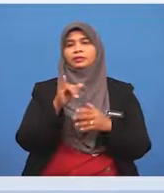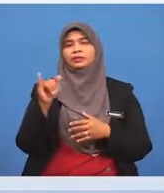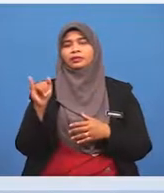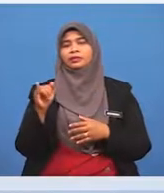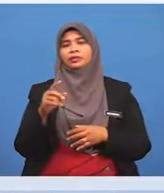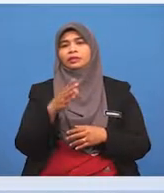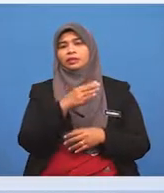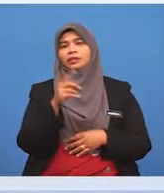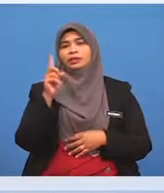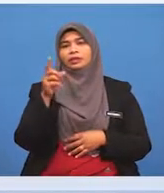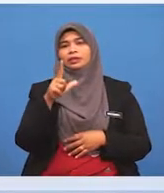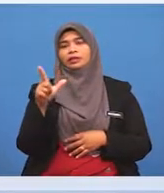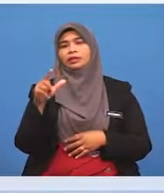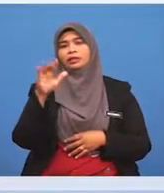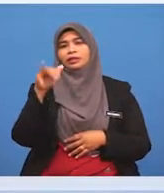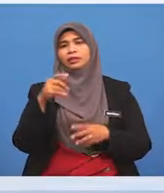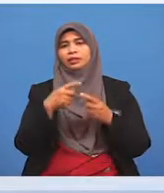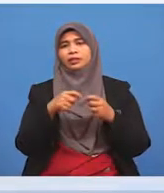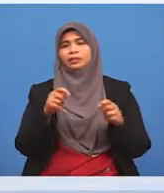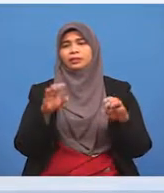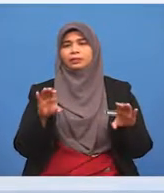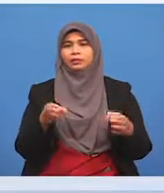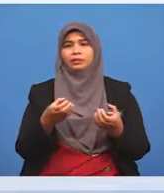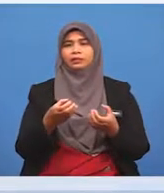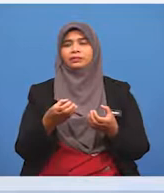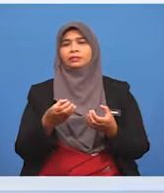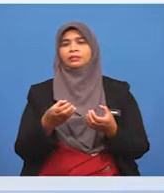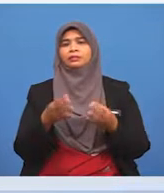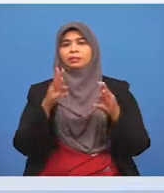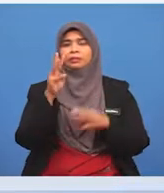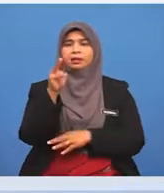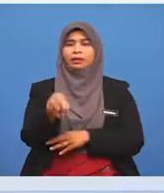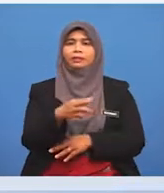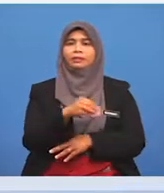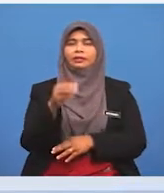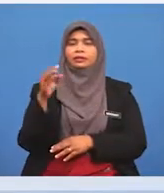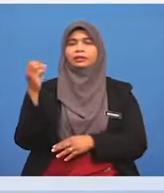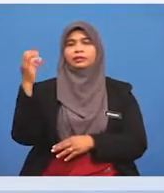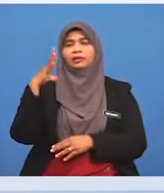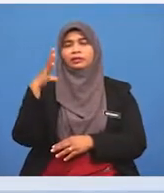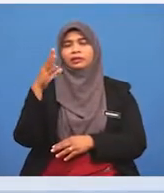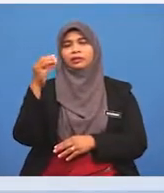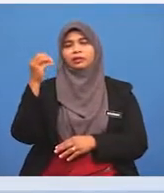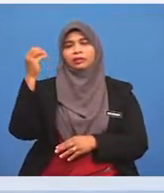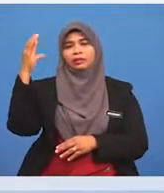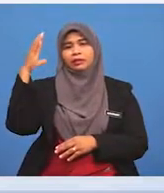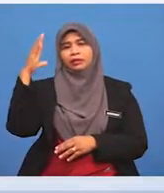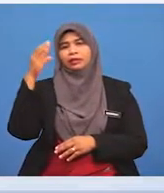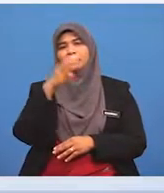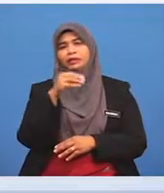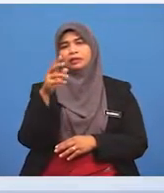siang, matahari dan bulan. Masing-masing keduanya itu beredar di dalam orbitnya.